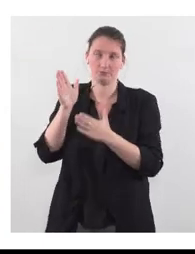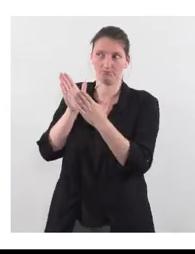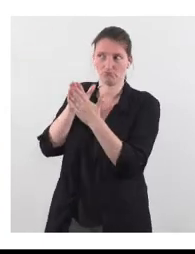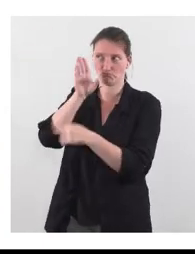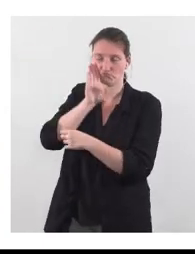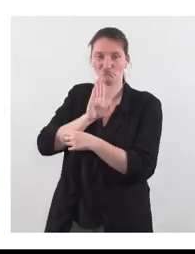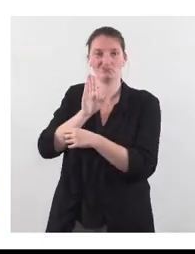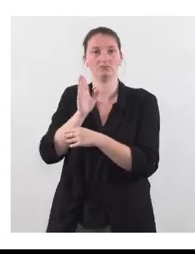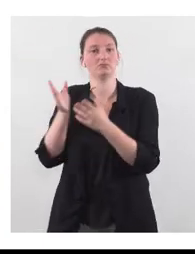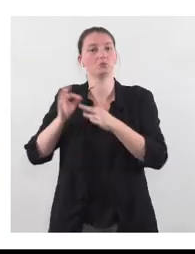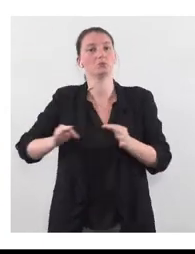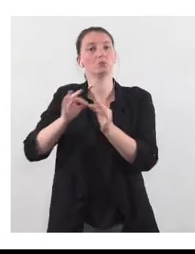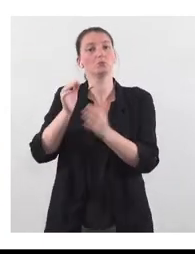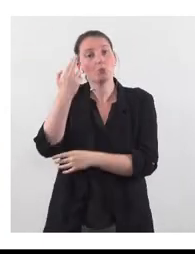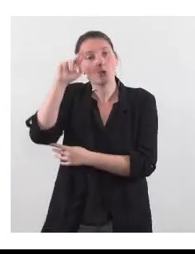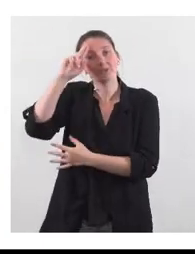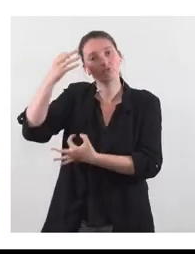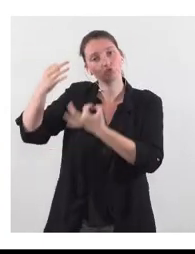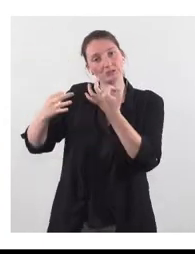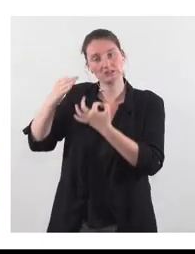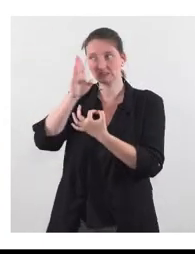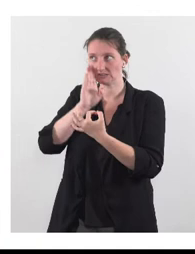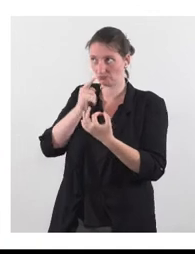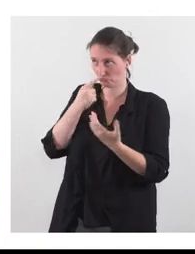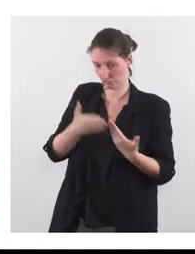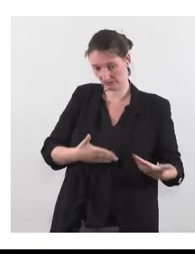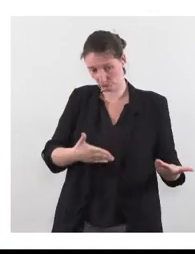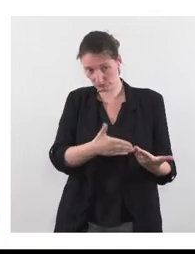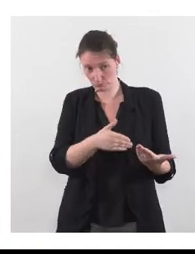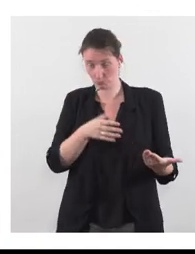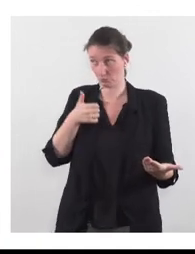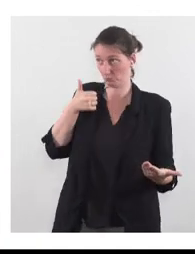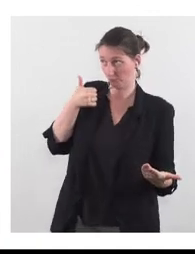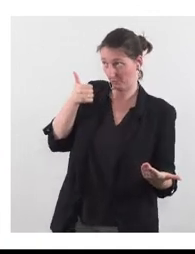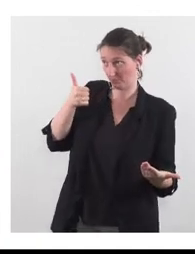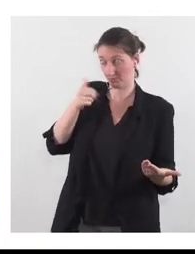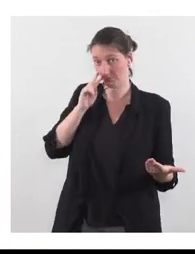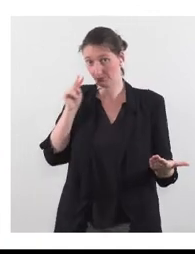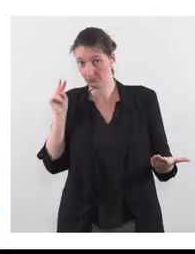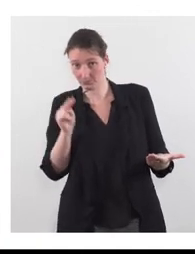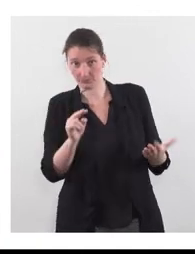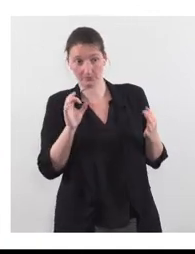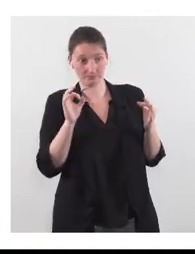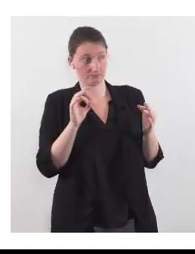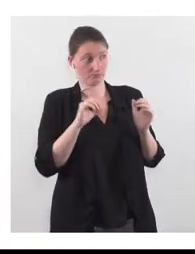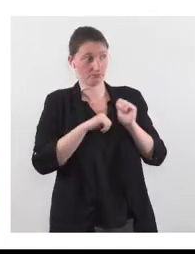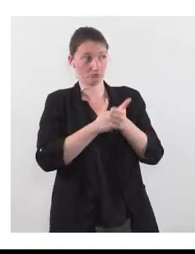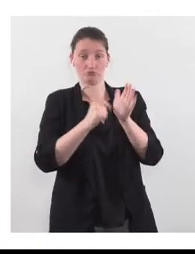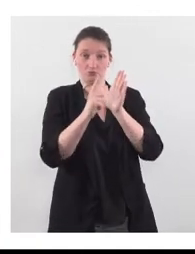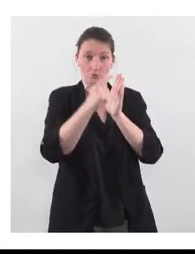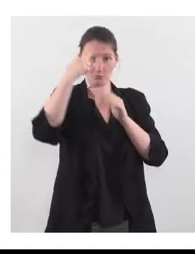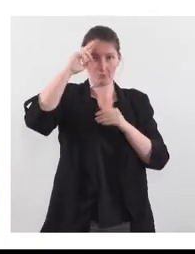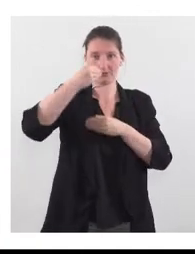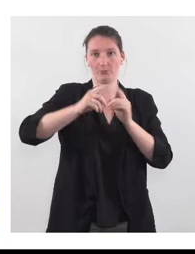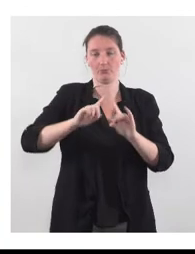de justice si ce cas est traité en tant que loi européenne.